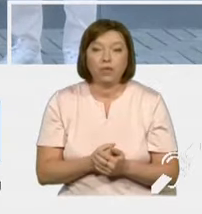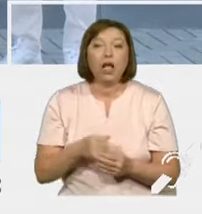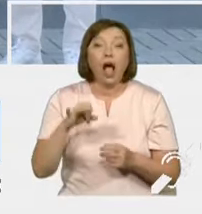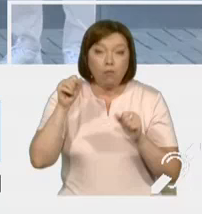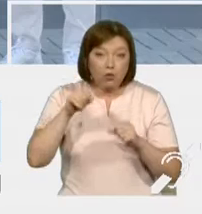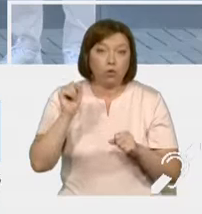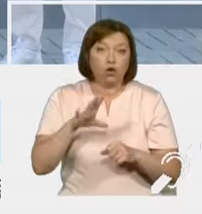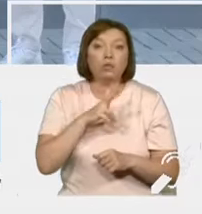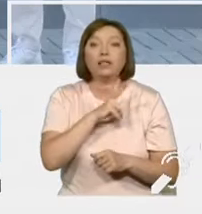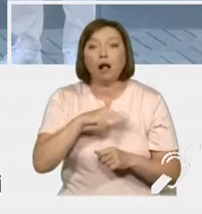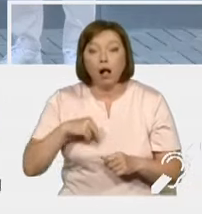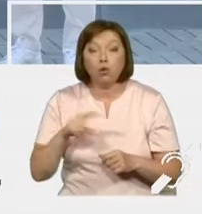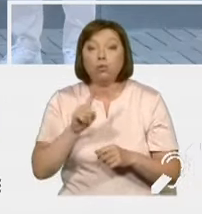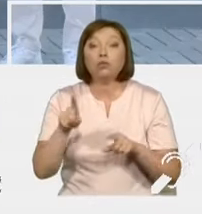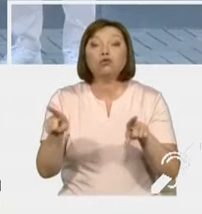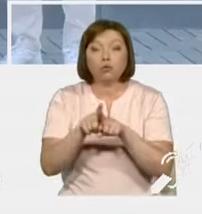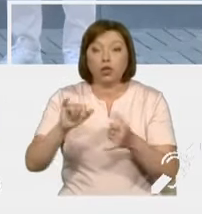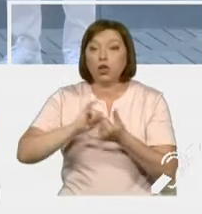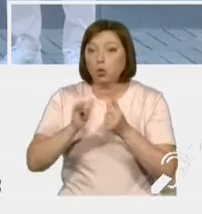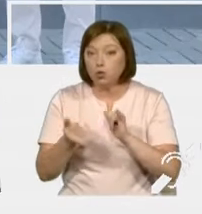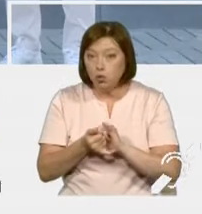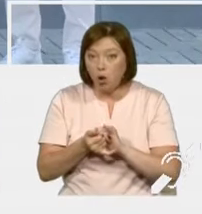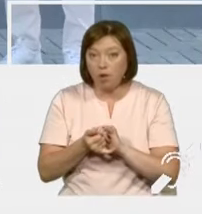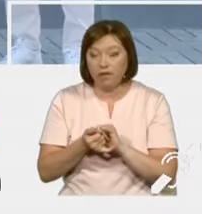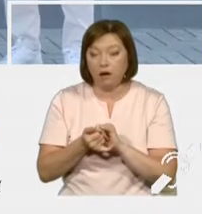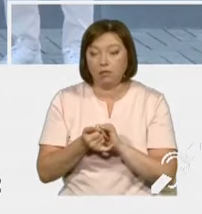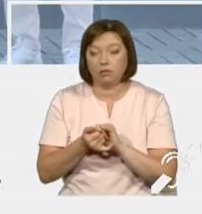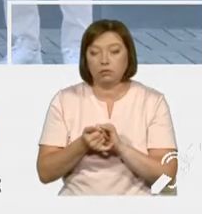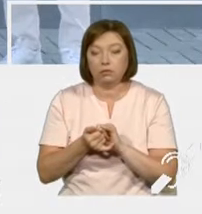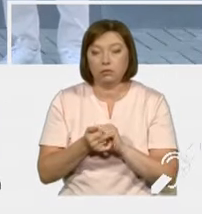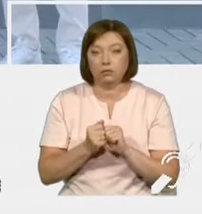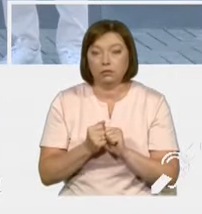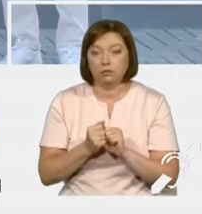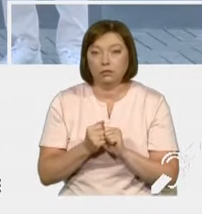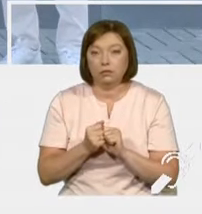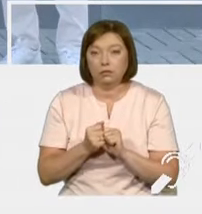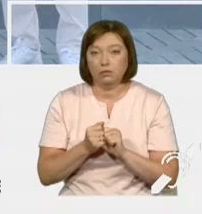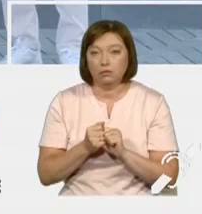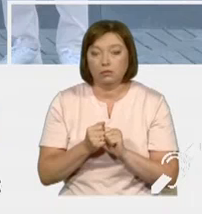Cahul, pentru că asemenea condiții cu